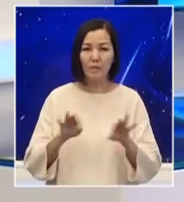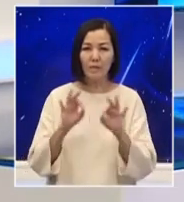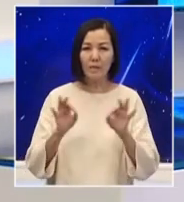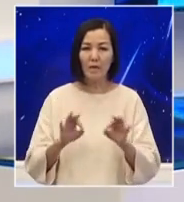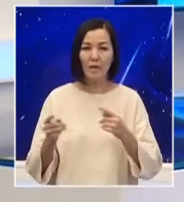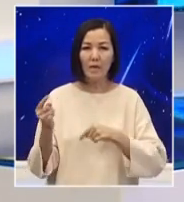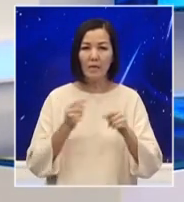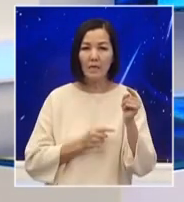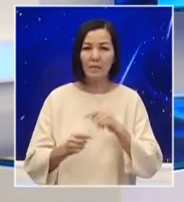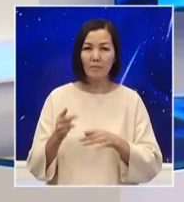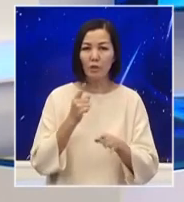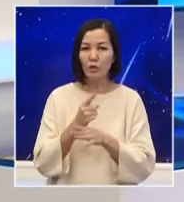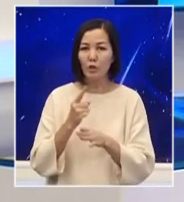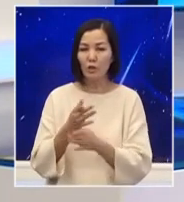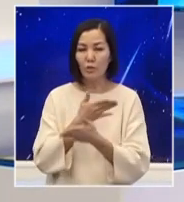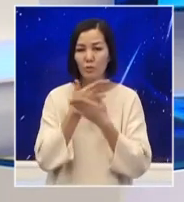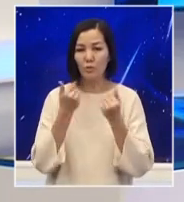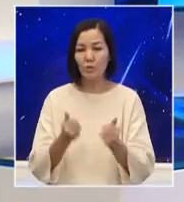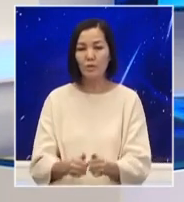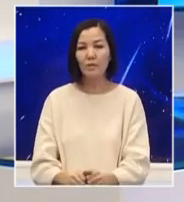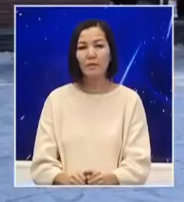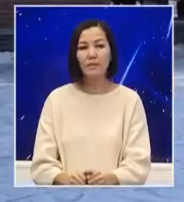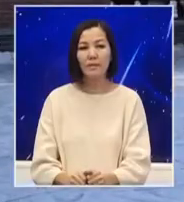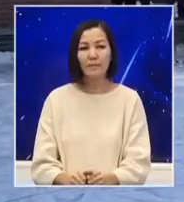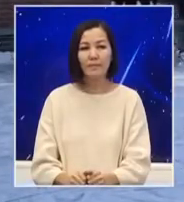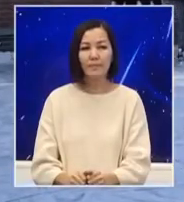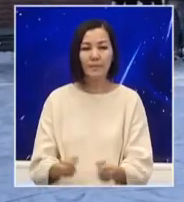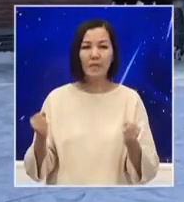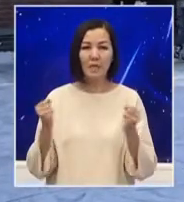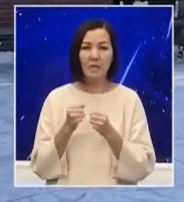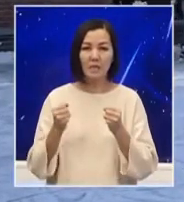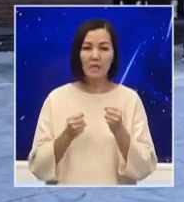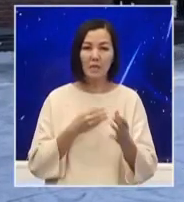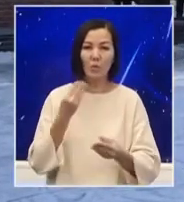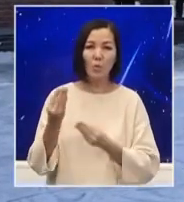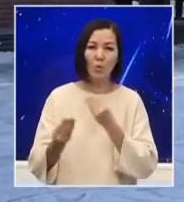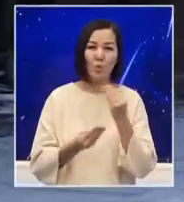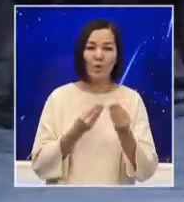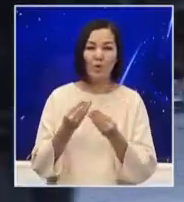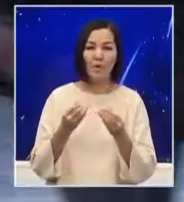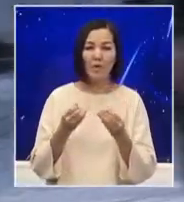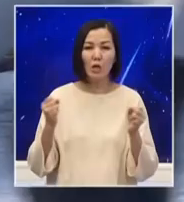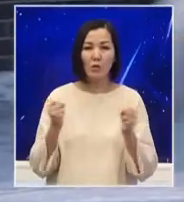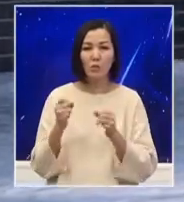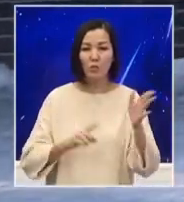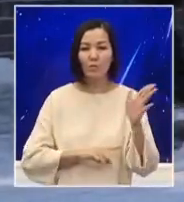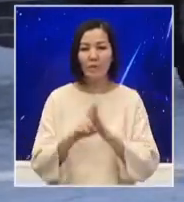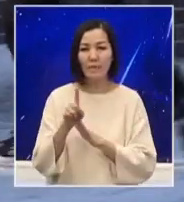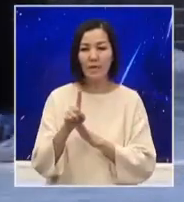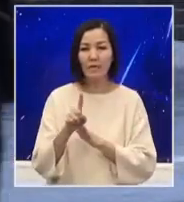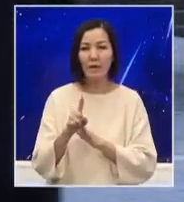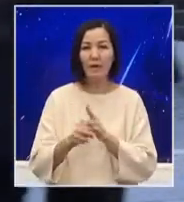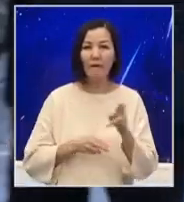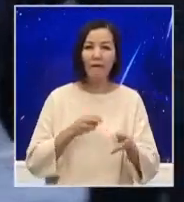жеке кәсіпкерлерге шектеу жоқ көрінеді. Қыс қызығы сырғанақ, қар түсіп, күн суығанда талдықорғандықтардың көпшілігі коньки